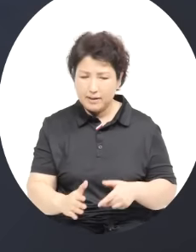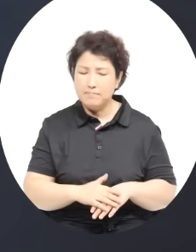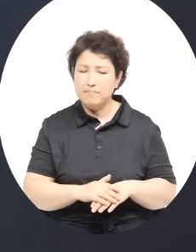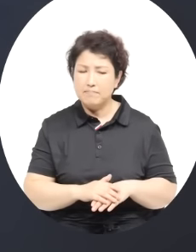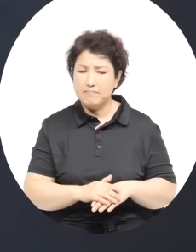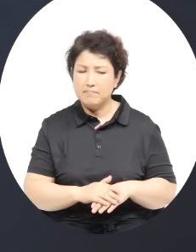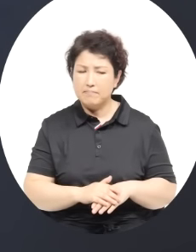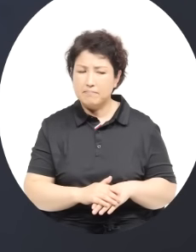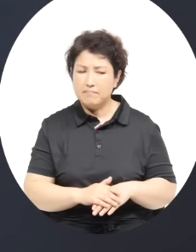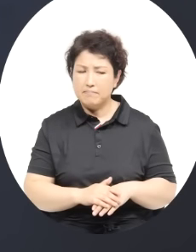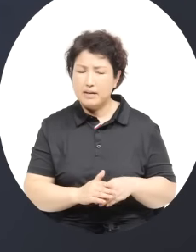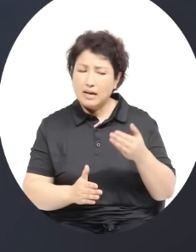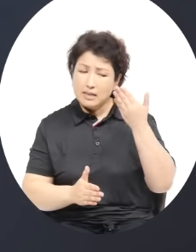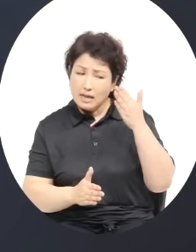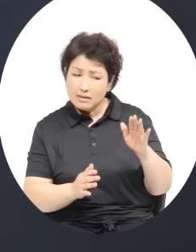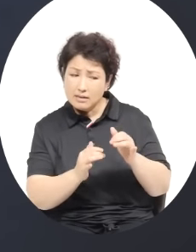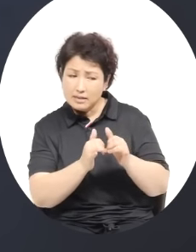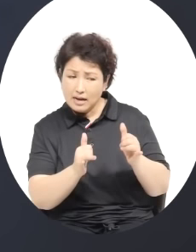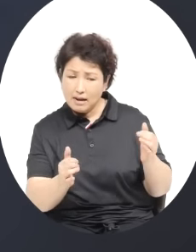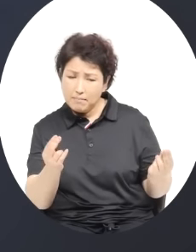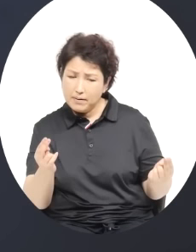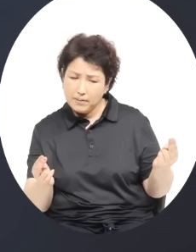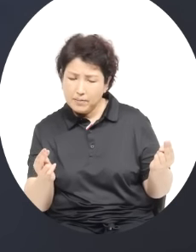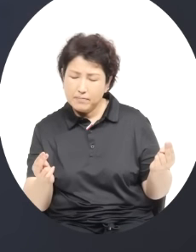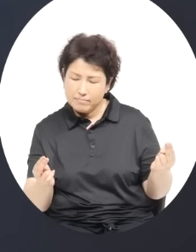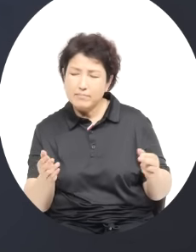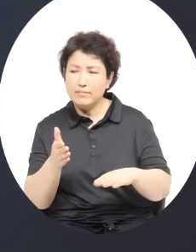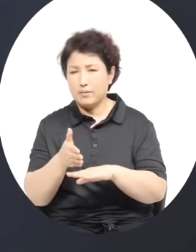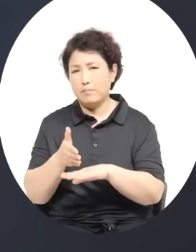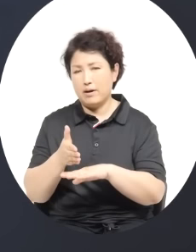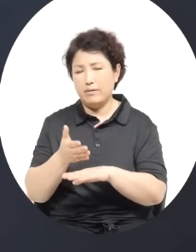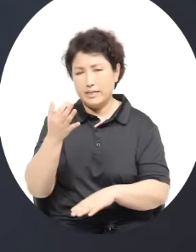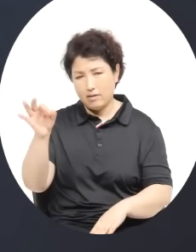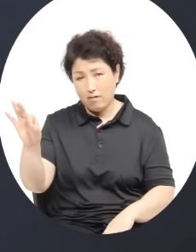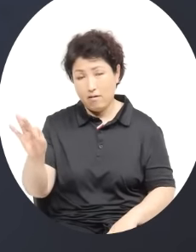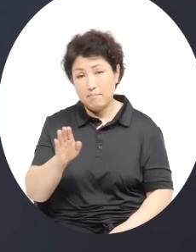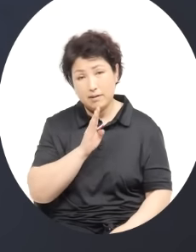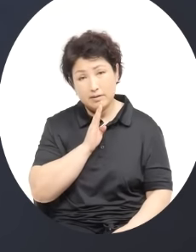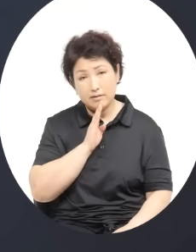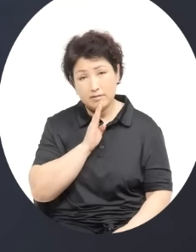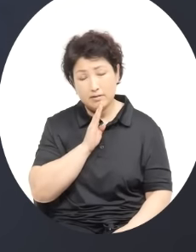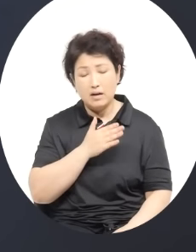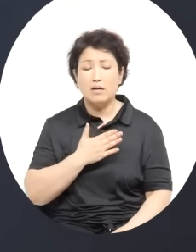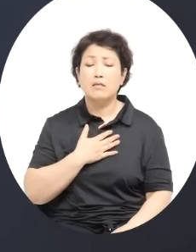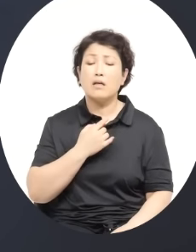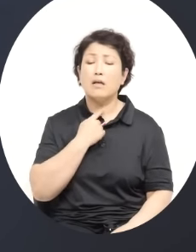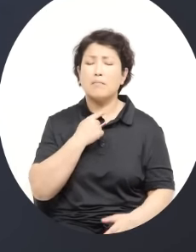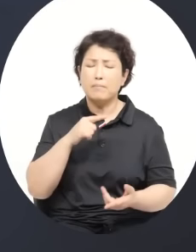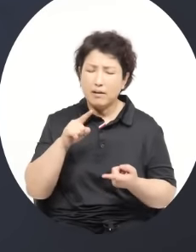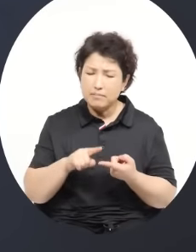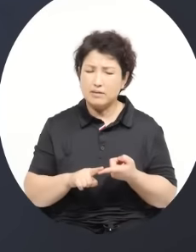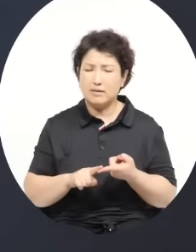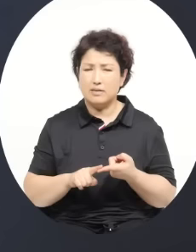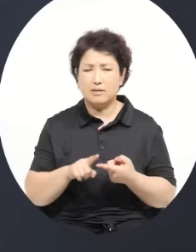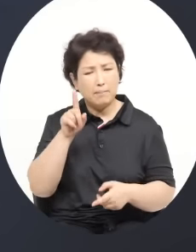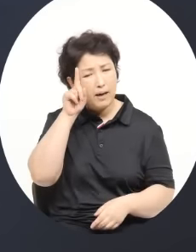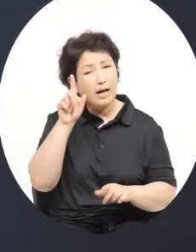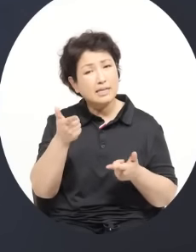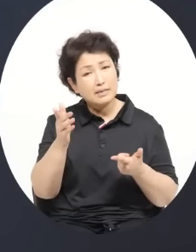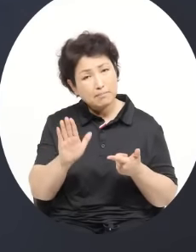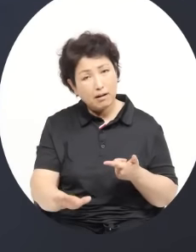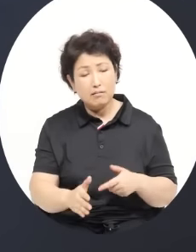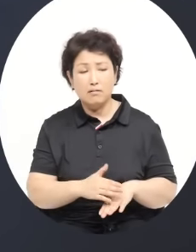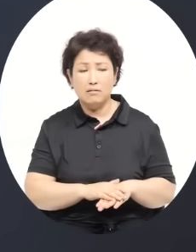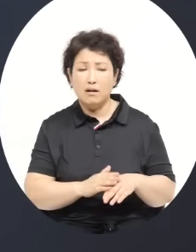남보다는 고마운 사람이다. 이건 사실이잖아요. 내 마음에 드는 분은 아니지만